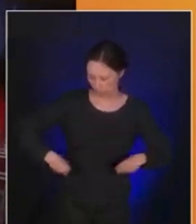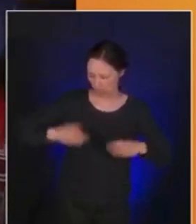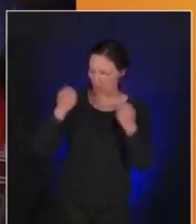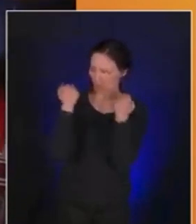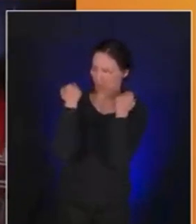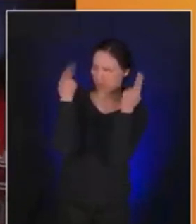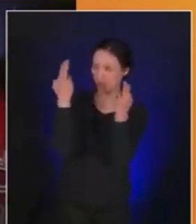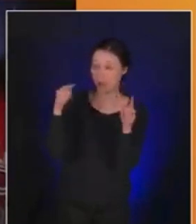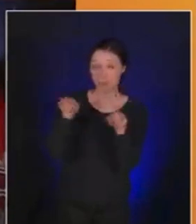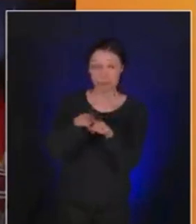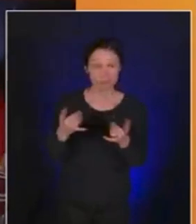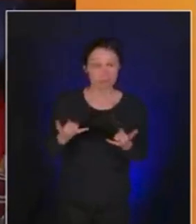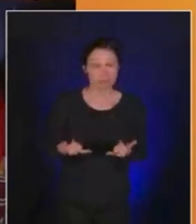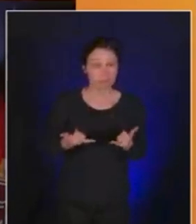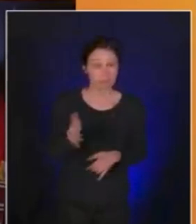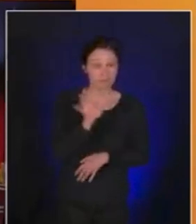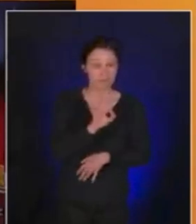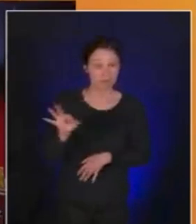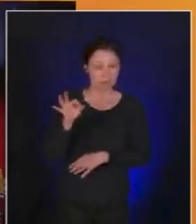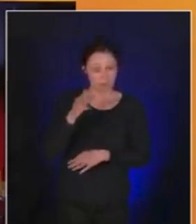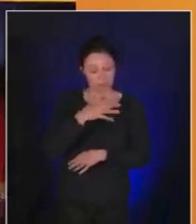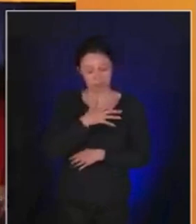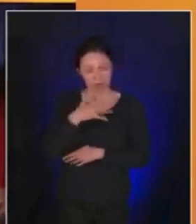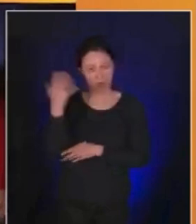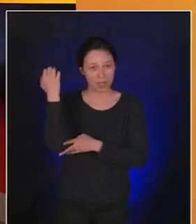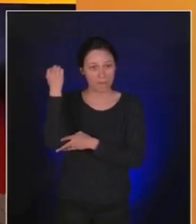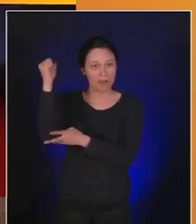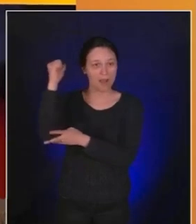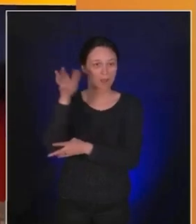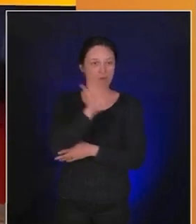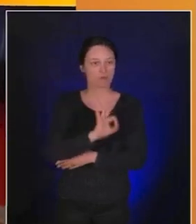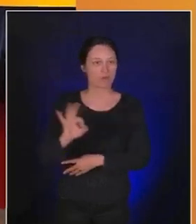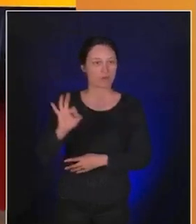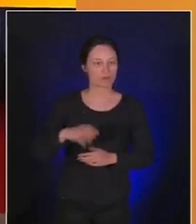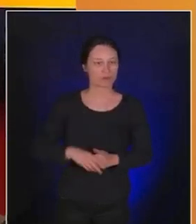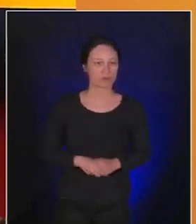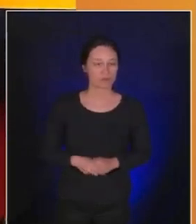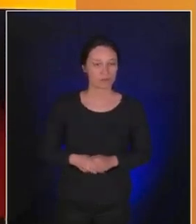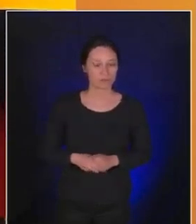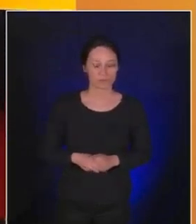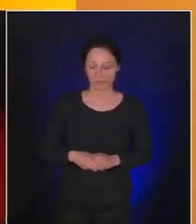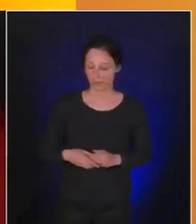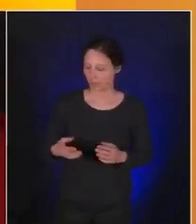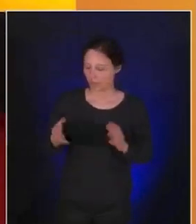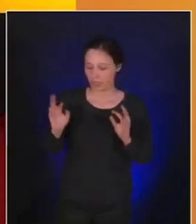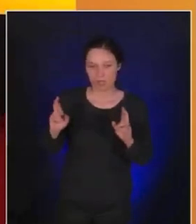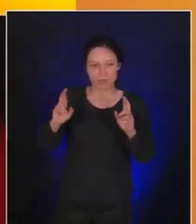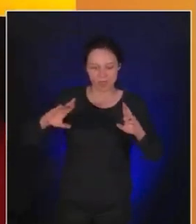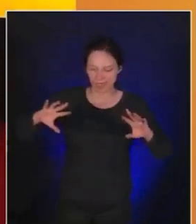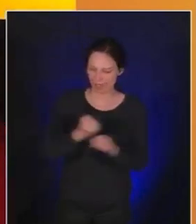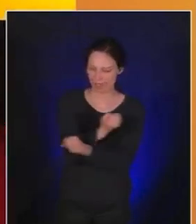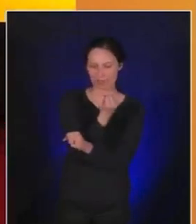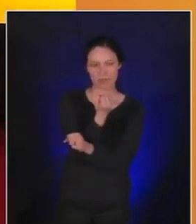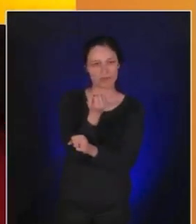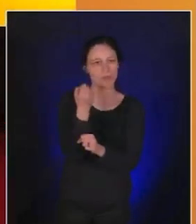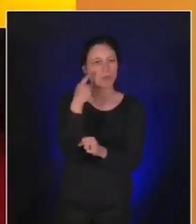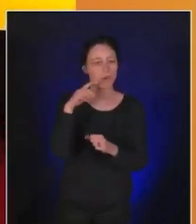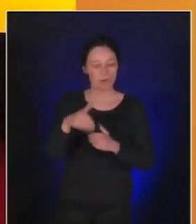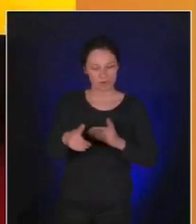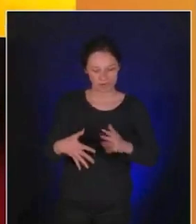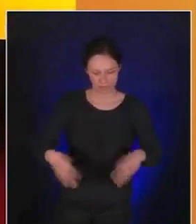chers camarades, en France. Victoire à la classe ouvrière en France, en Iran et dans le